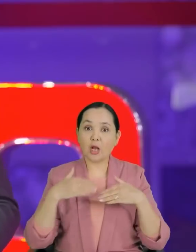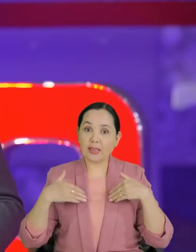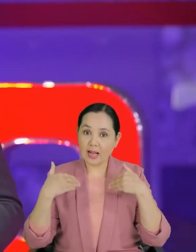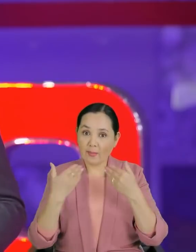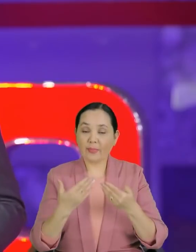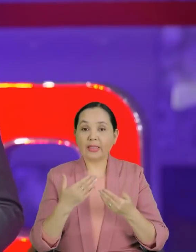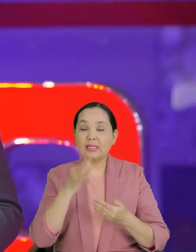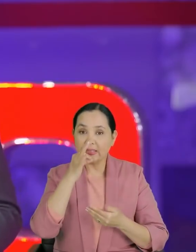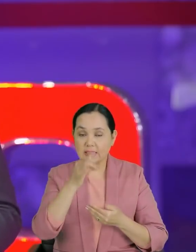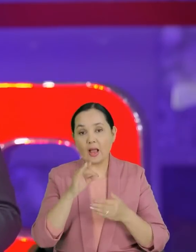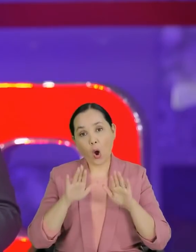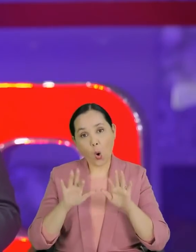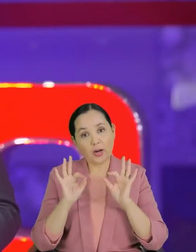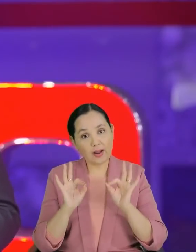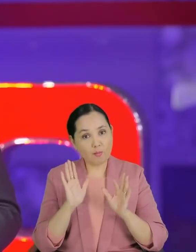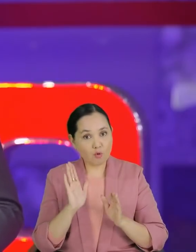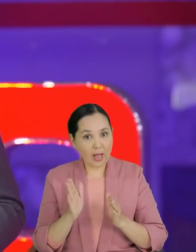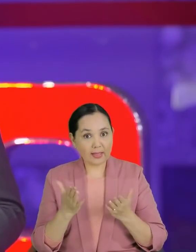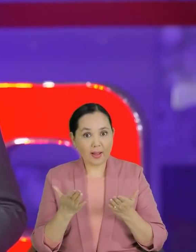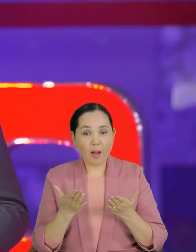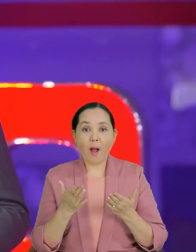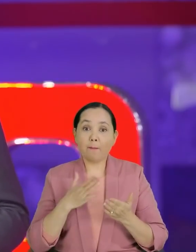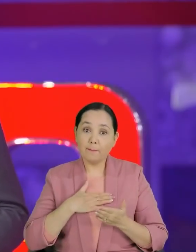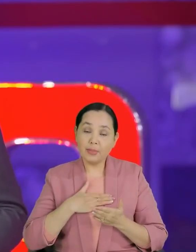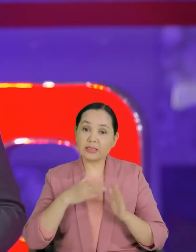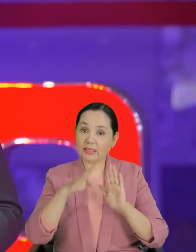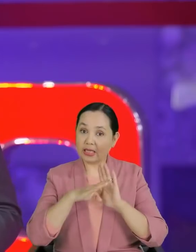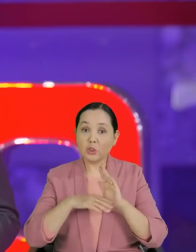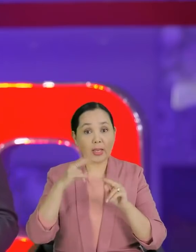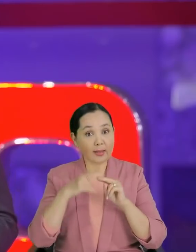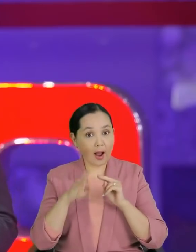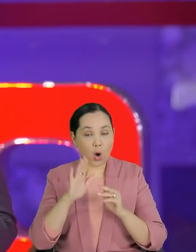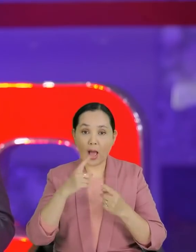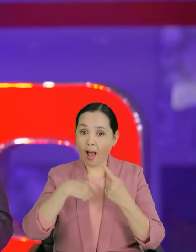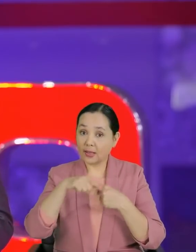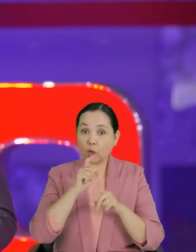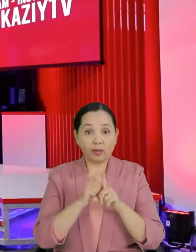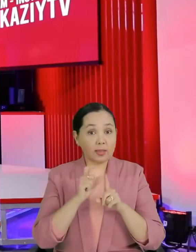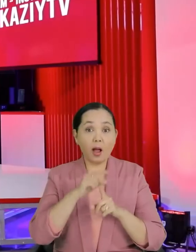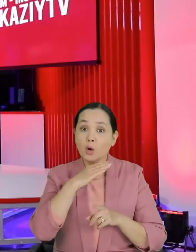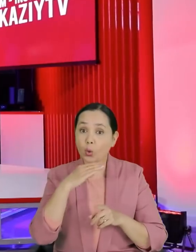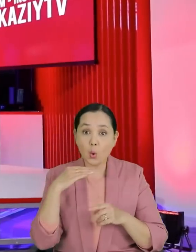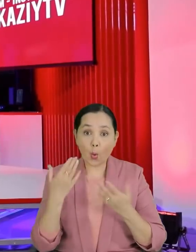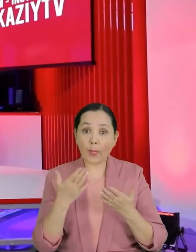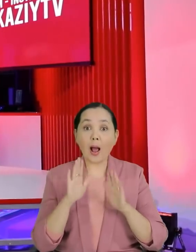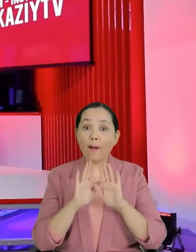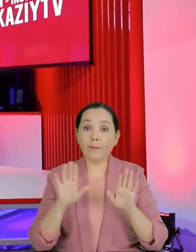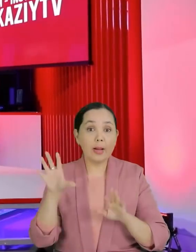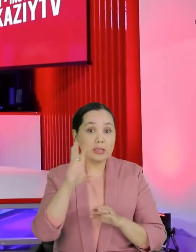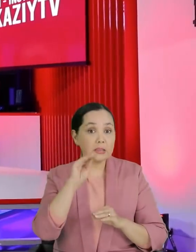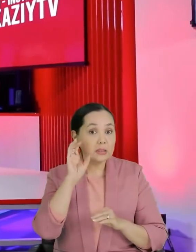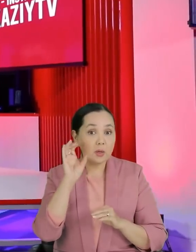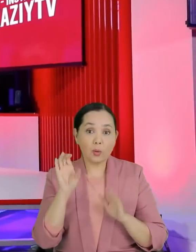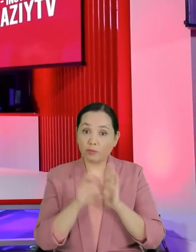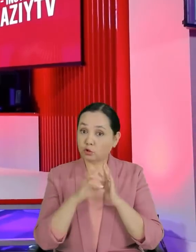bugun siylashimiz o'rinli bo'ladi nazarimizda. Biz esa dasturimizni yakunlaymiz. Atrofda gaplar ham ko'p, gapchilar ham ko'p, lekin ularning hammasiga